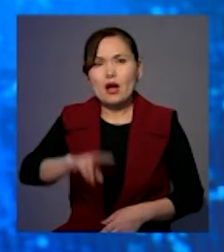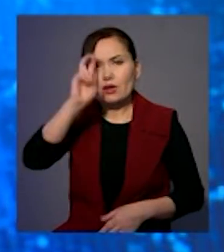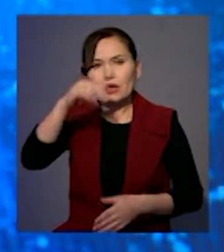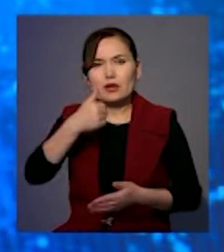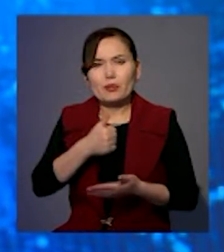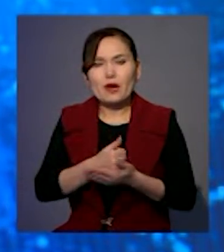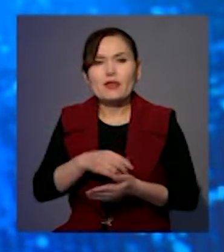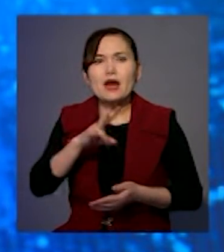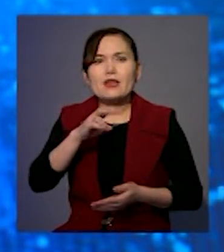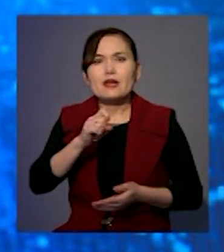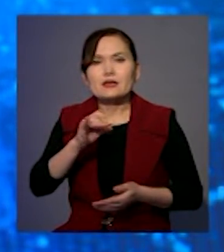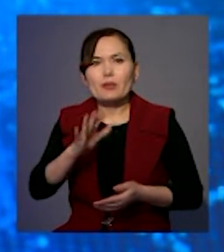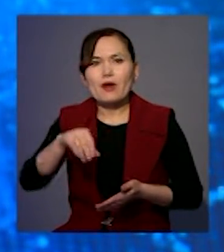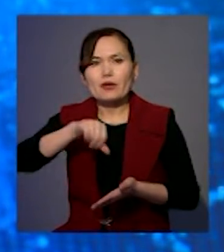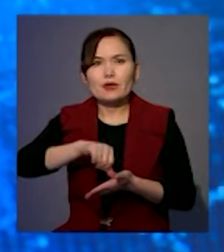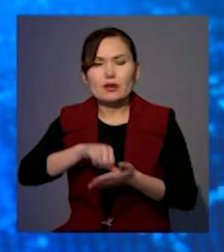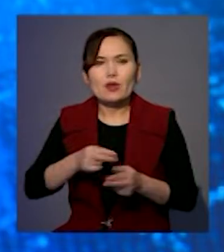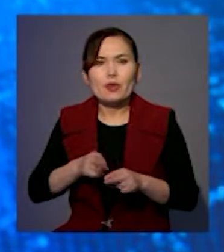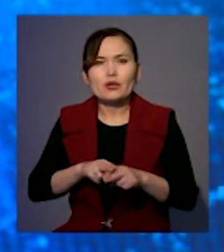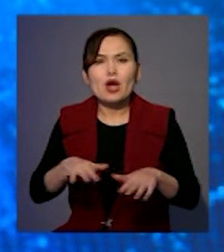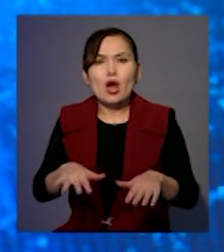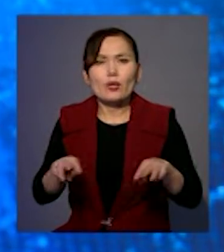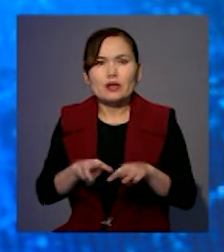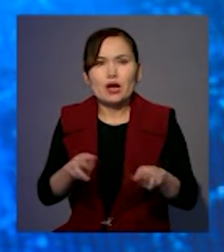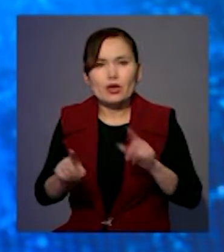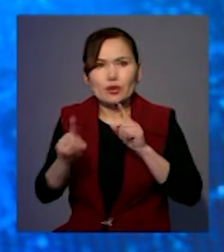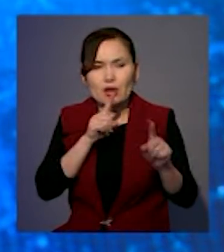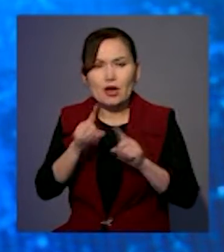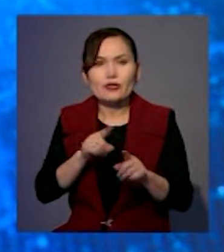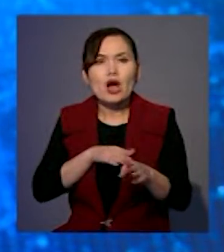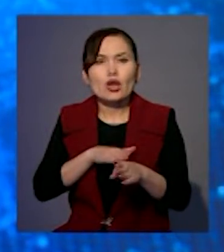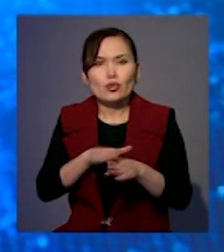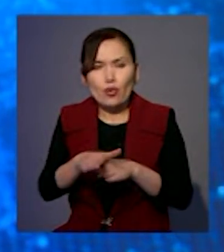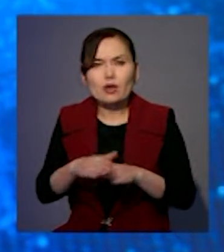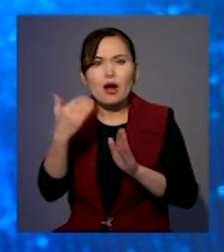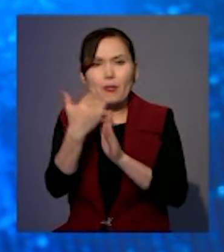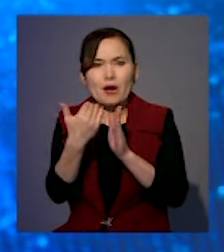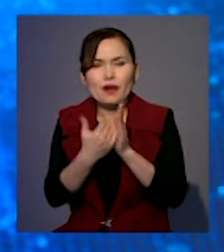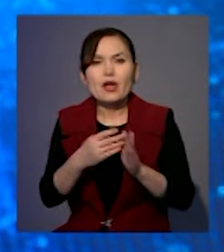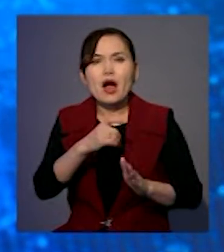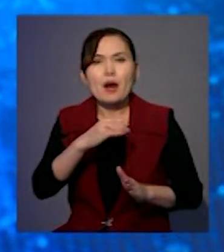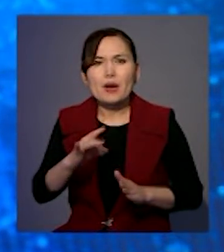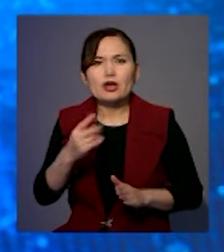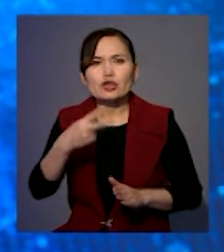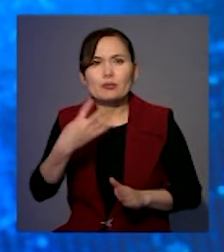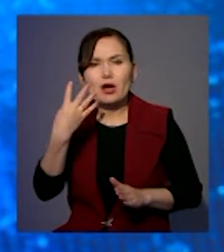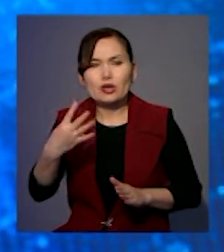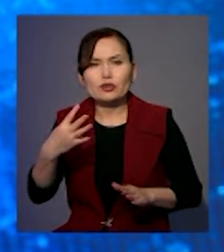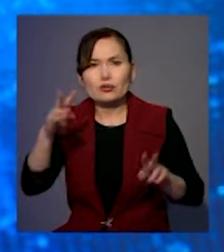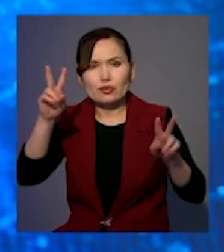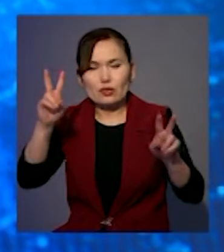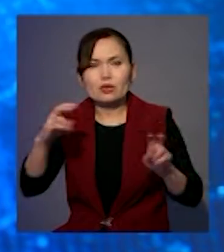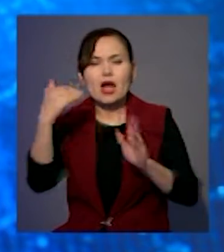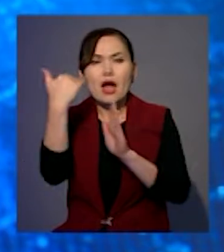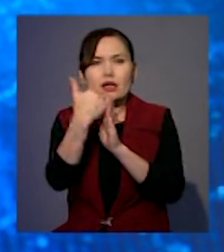Елбасы Нұрсұлтан Назарбаевтың қатысуымен өткен үкіметтің кеңейтілген отырысының толық нұсқасын Хабар 24 телеарнасынан сағат